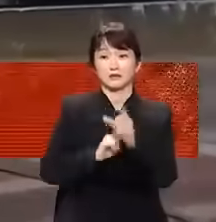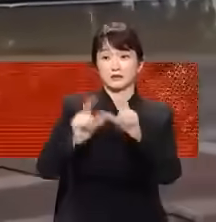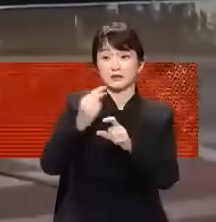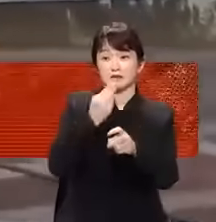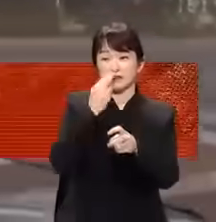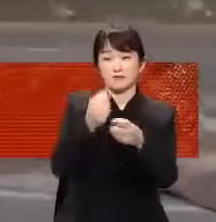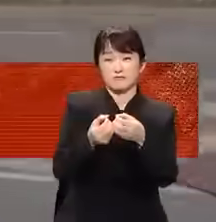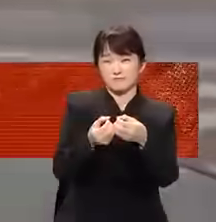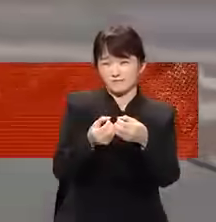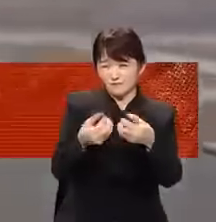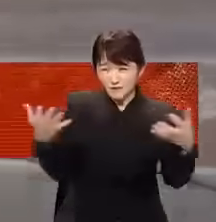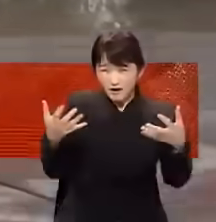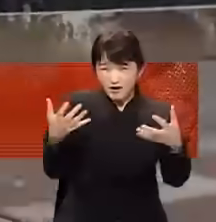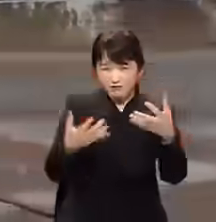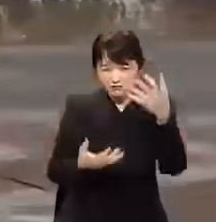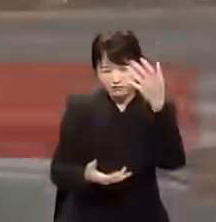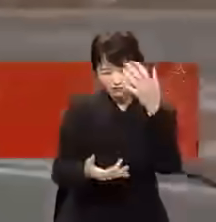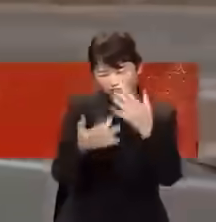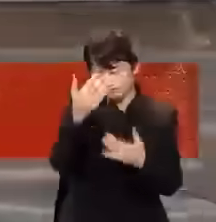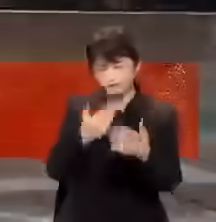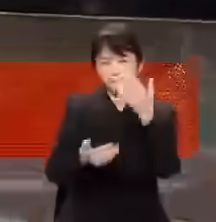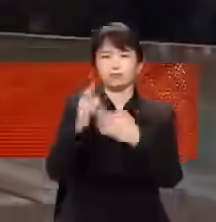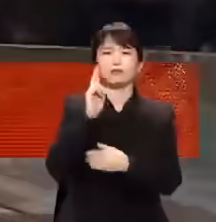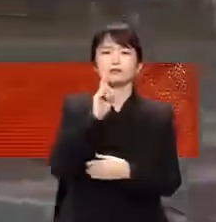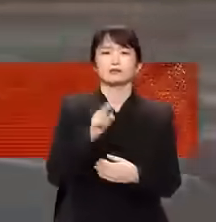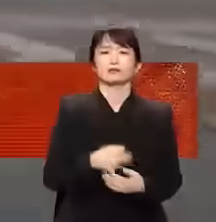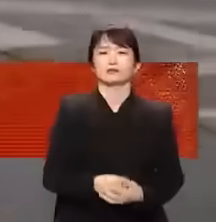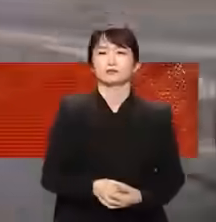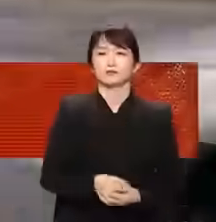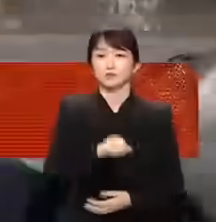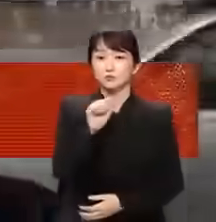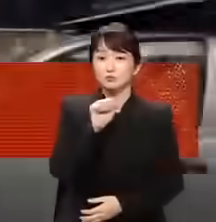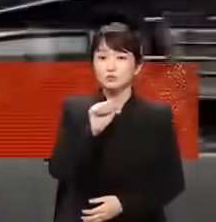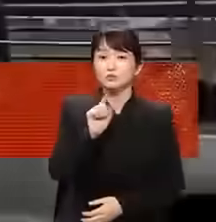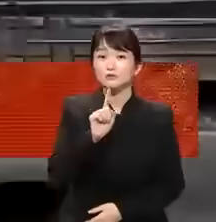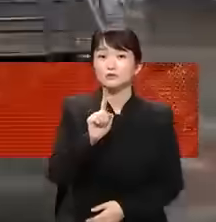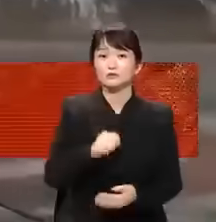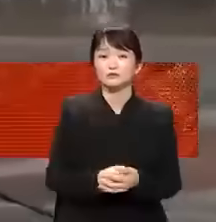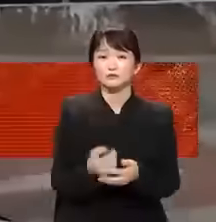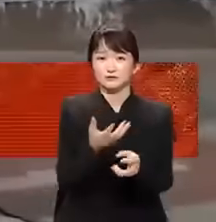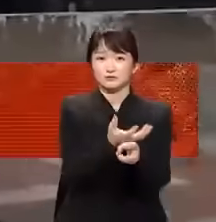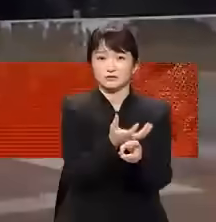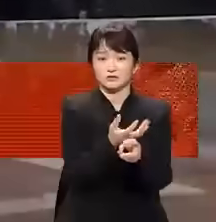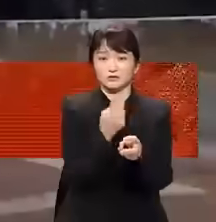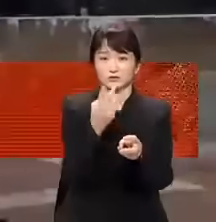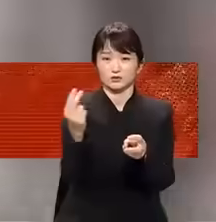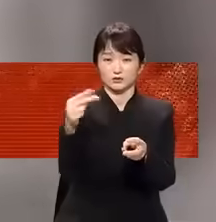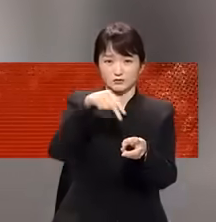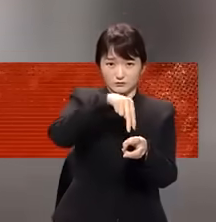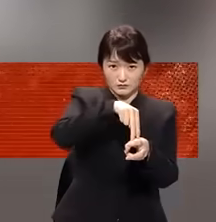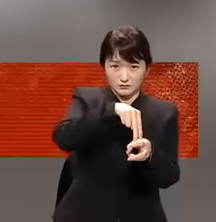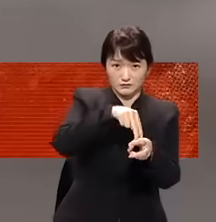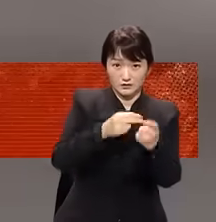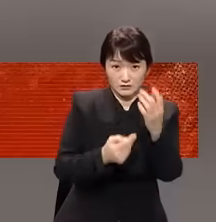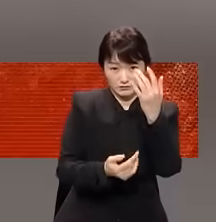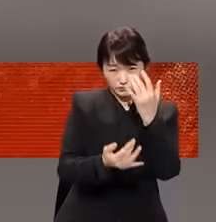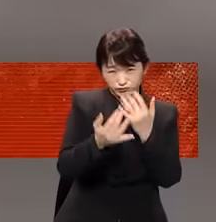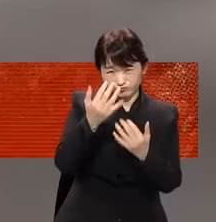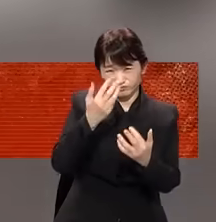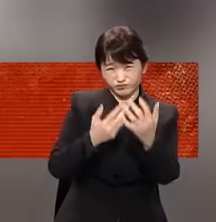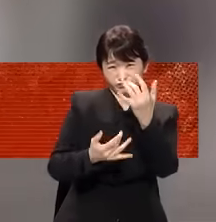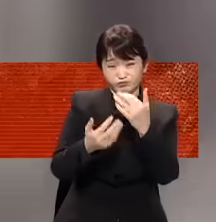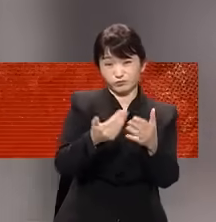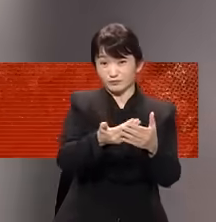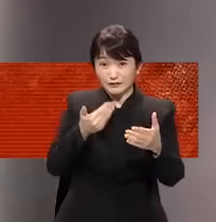가스통이 터지면서이 불이 걷잡을 수 없이 커졌던 겁니다 운전자는이 트럭에는 두 사람이 타고 있었는데 화염이 트럭을 모두